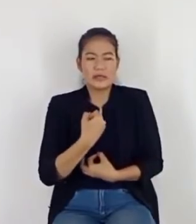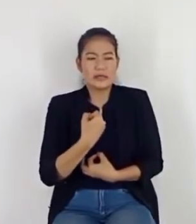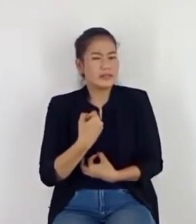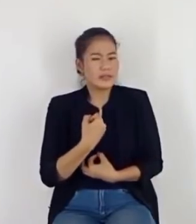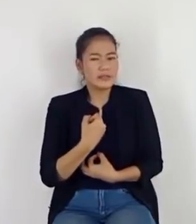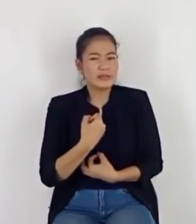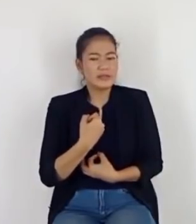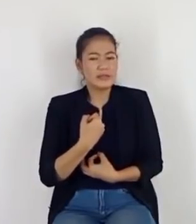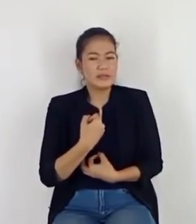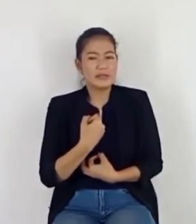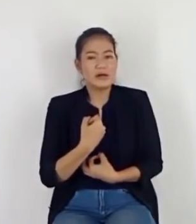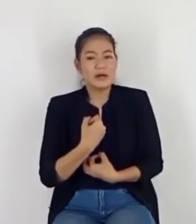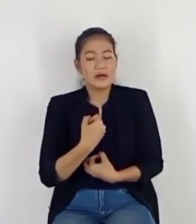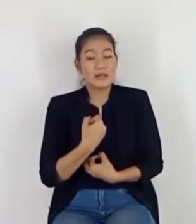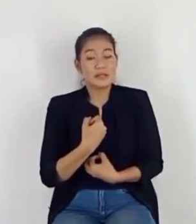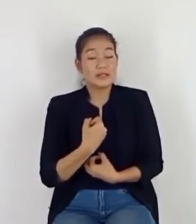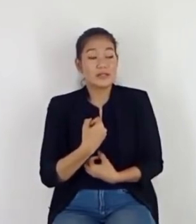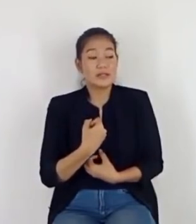adanya